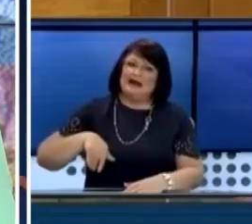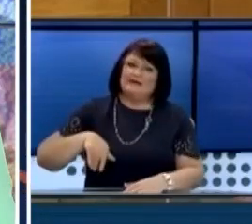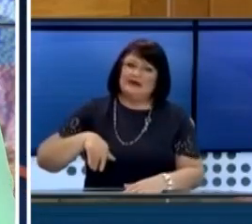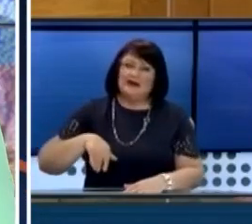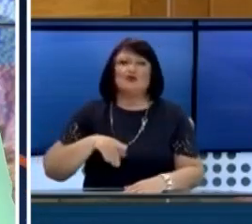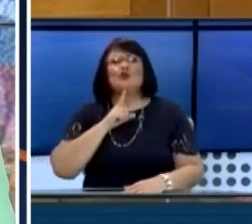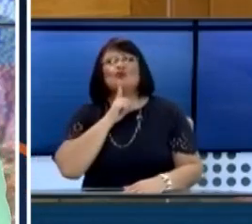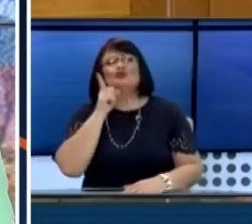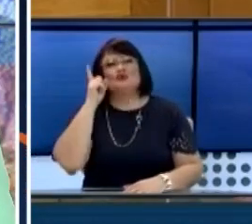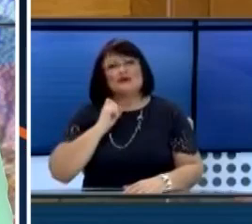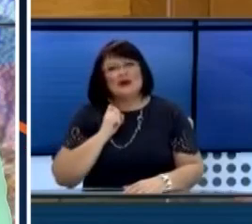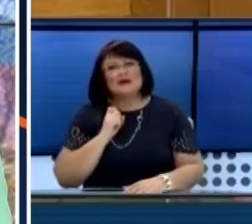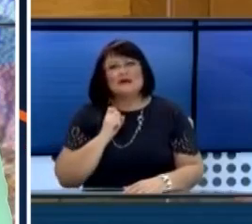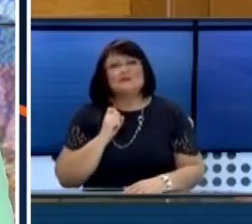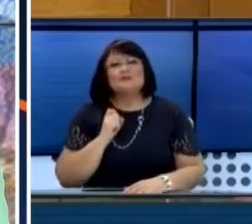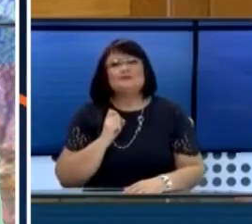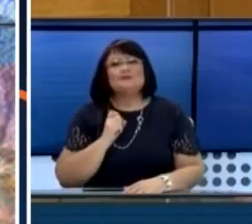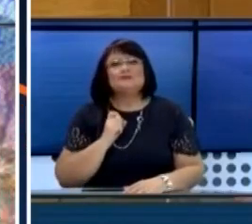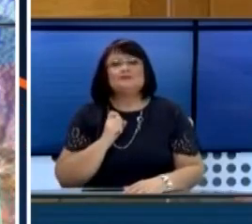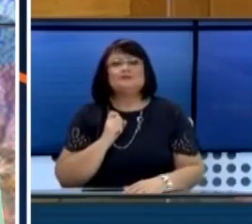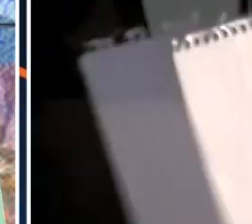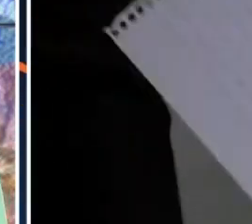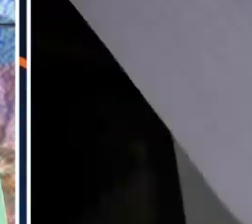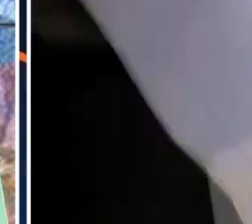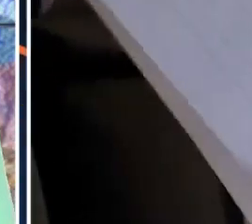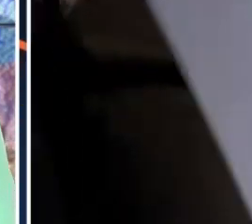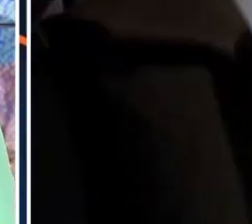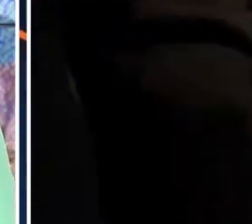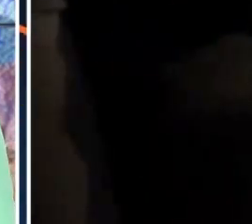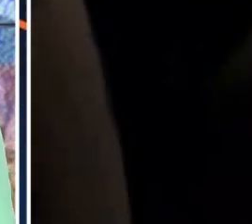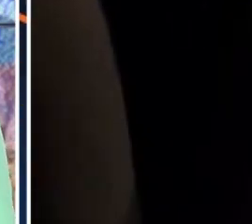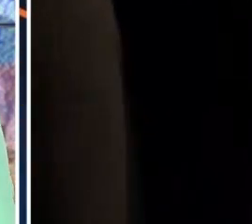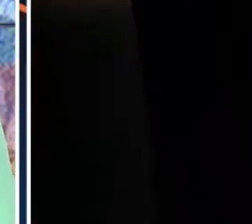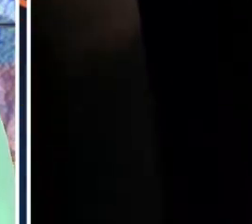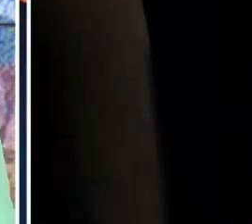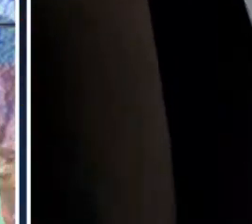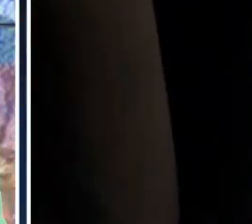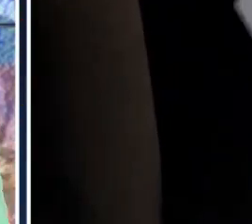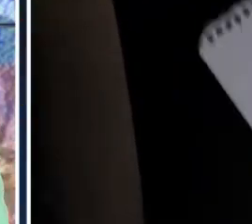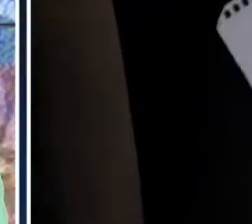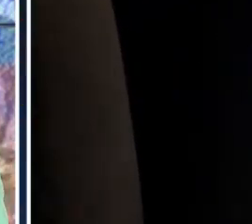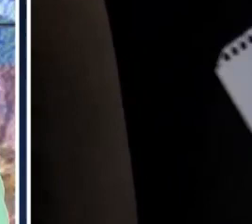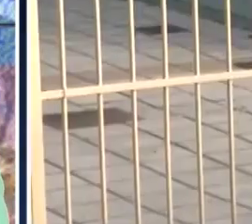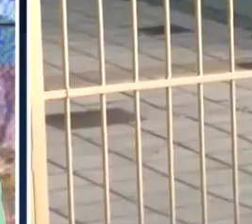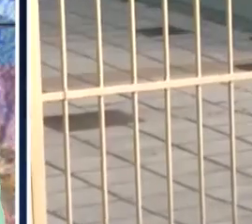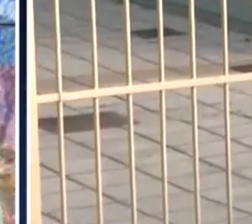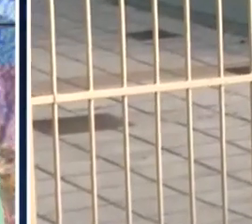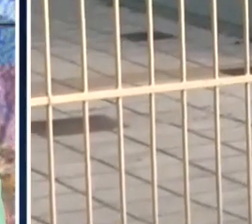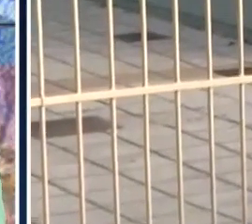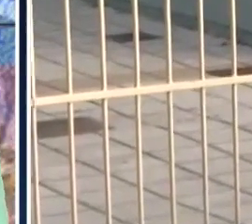να αναπληρώνονται οι καθηγητές που ασθενούν. Ωστόσο, όπως είπε Λίνα, συζήτησαν τελευταίς-τελευταίες ημέρες, είπε